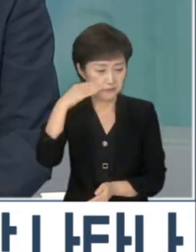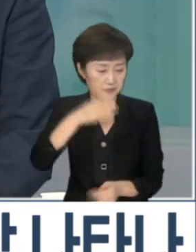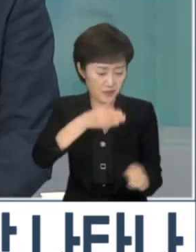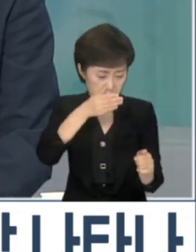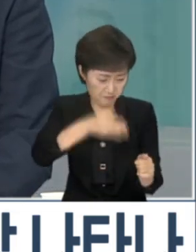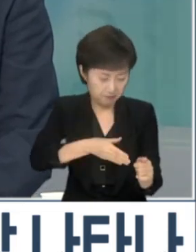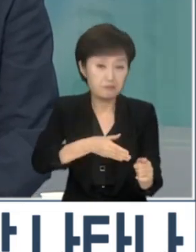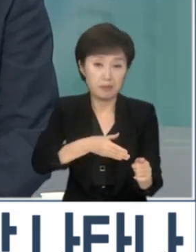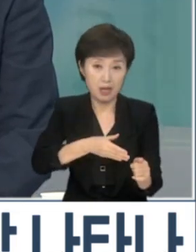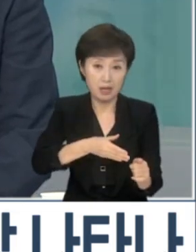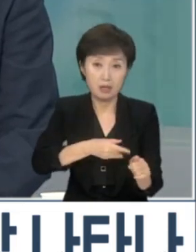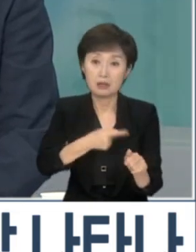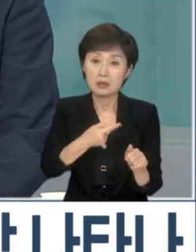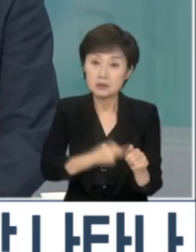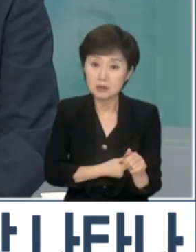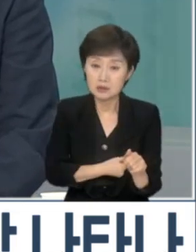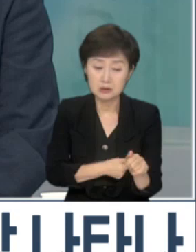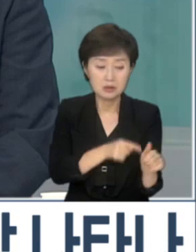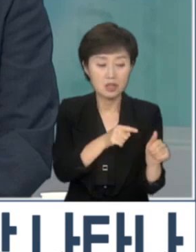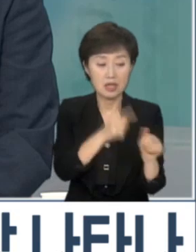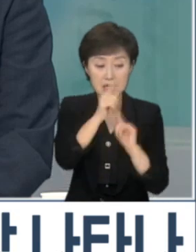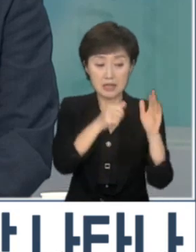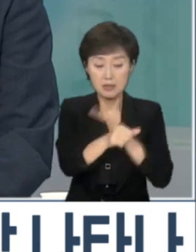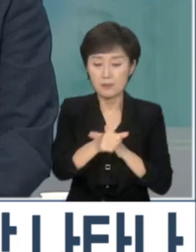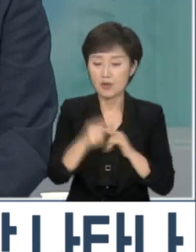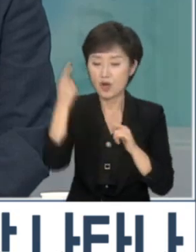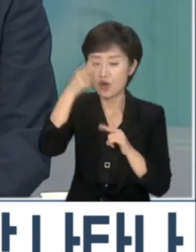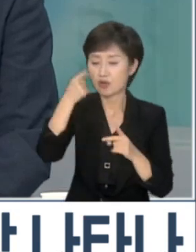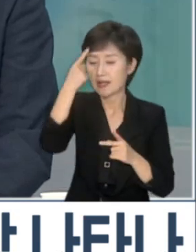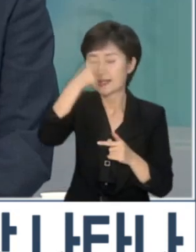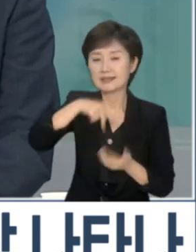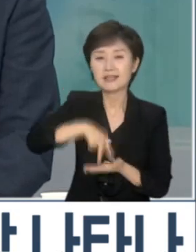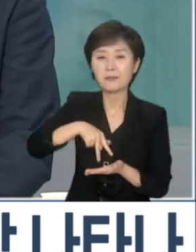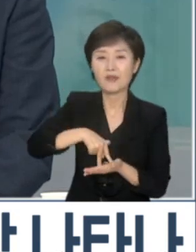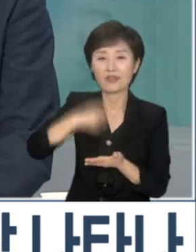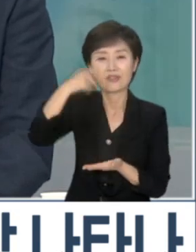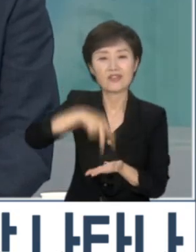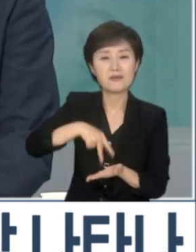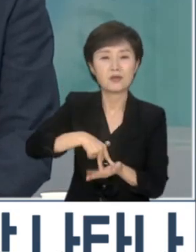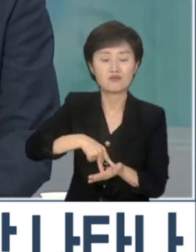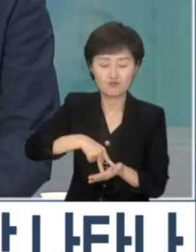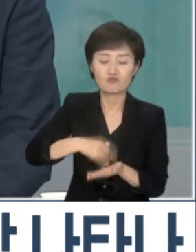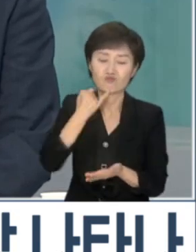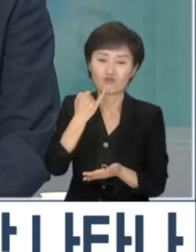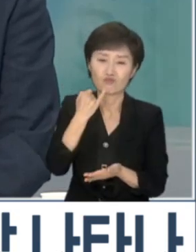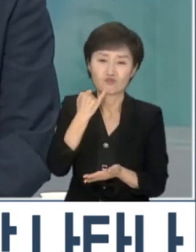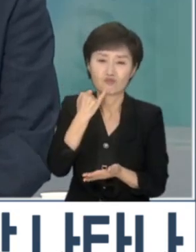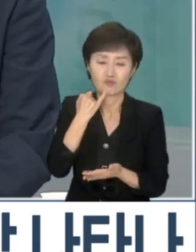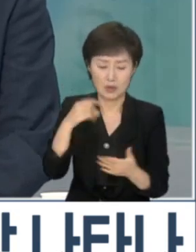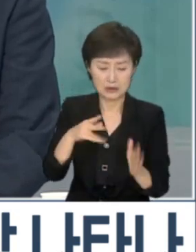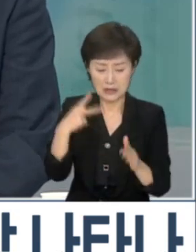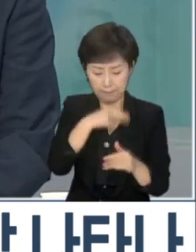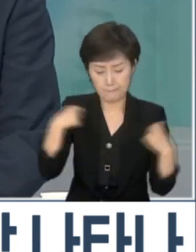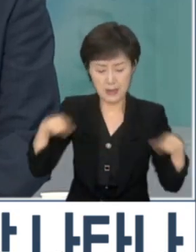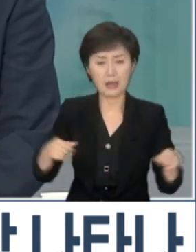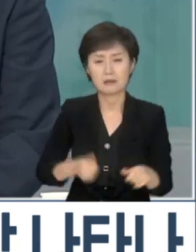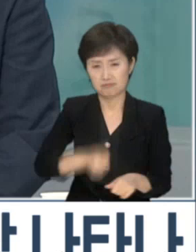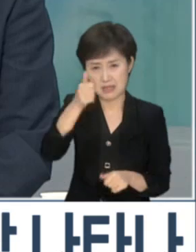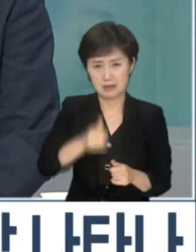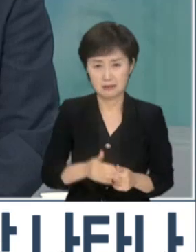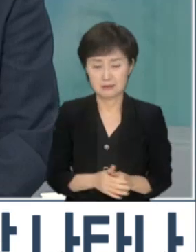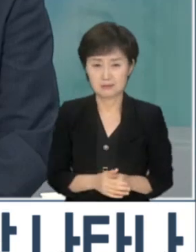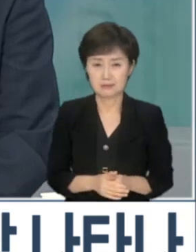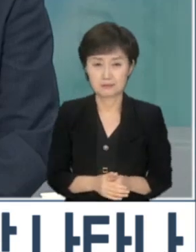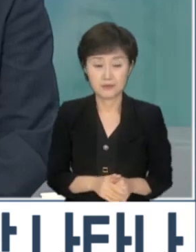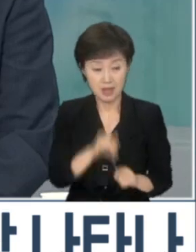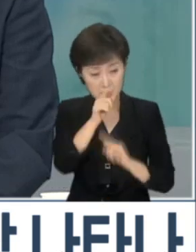것입니다 그러면은 지금 중단한 것이 맞는데 제가 보기에는 그런 것이 아니라 말씀하신 대로 이재명 대표는